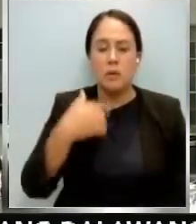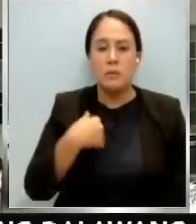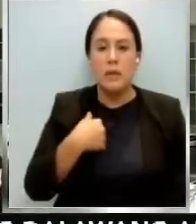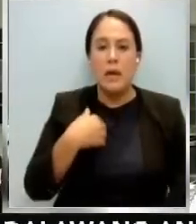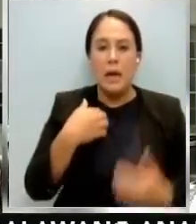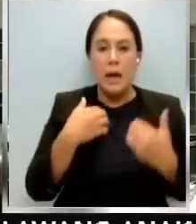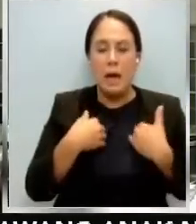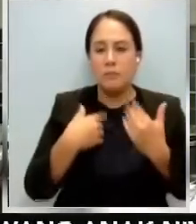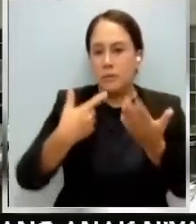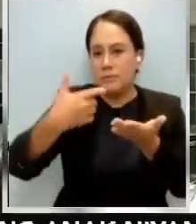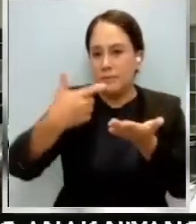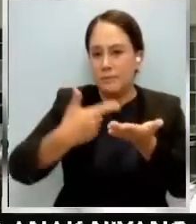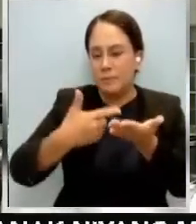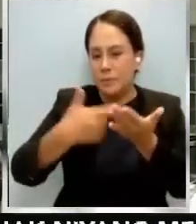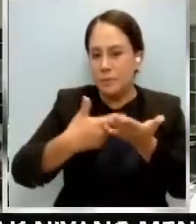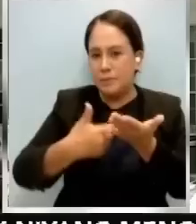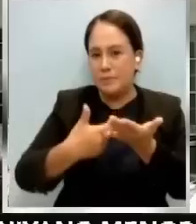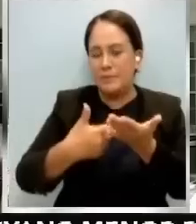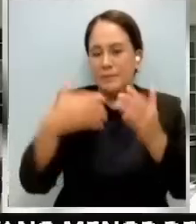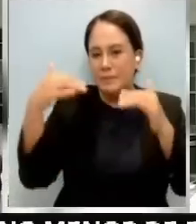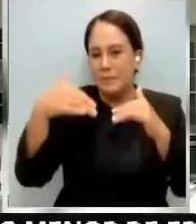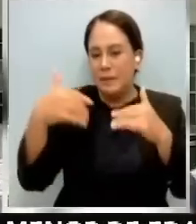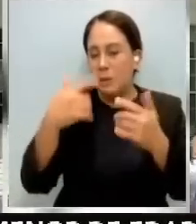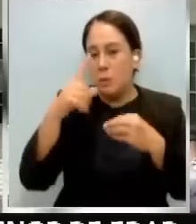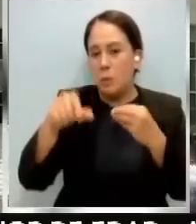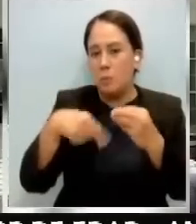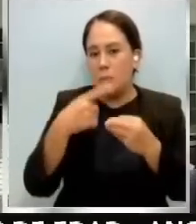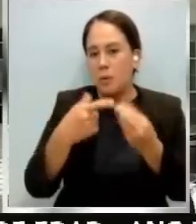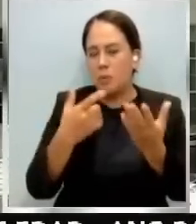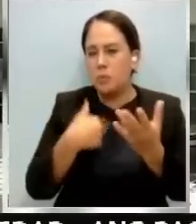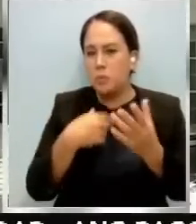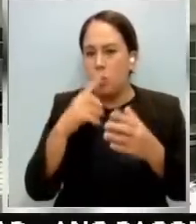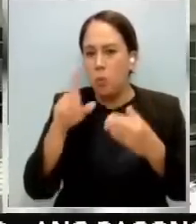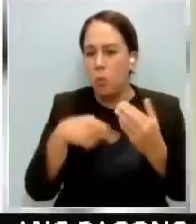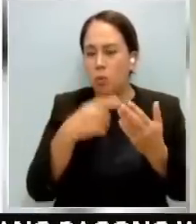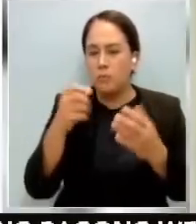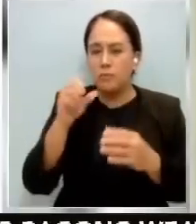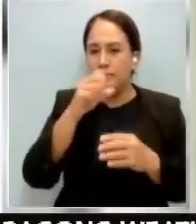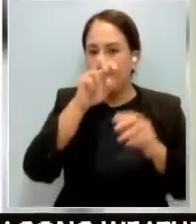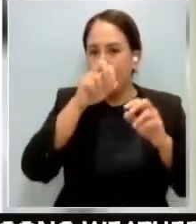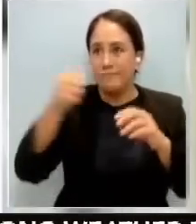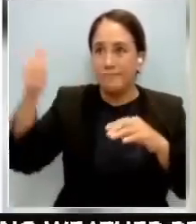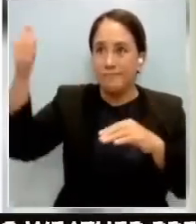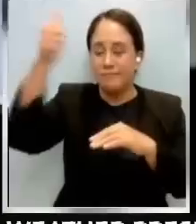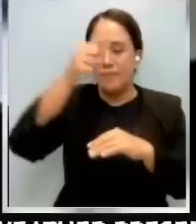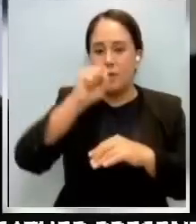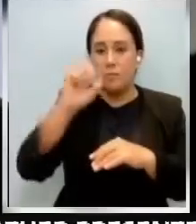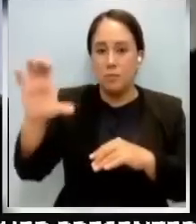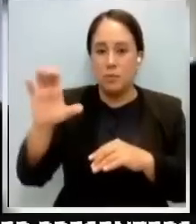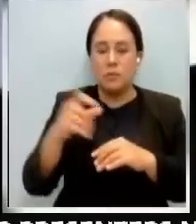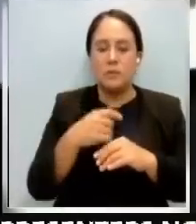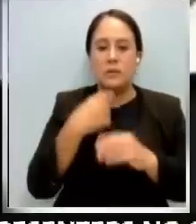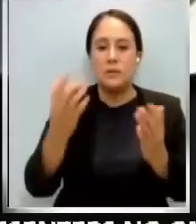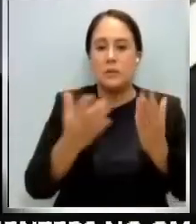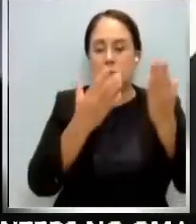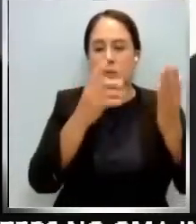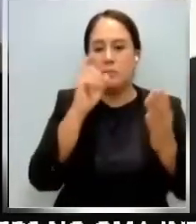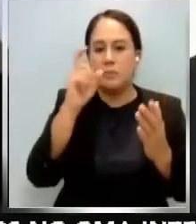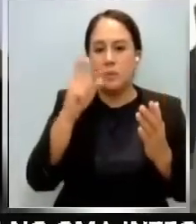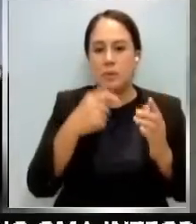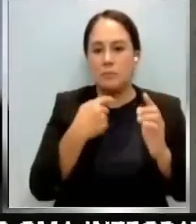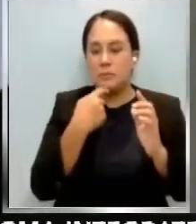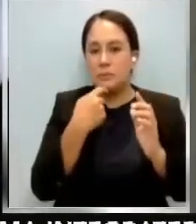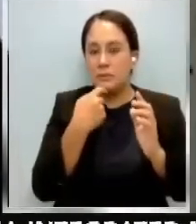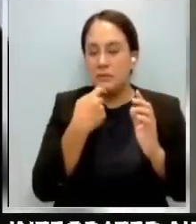sa kanilang petisyon na dinggin ang kaso ng lahat ng mahistrado ng Korte Suprema. Sa inihaing urgent manifestation, hiniling